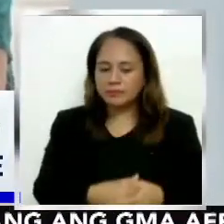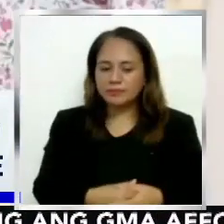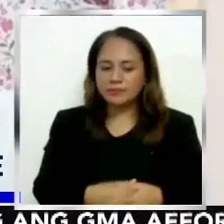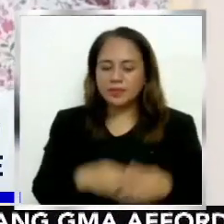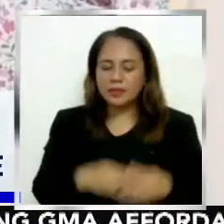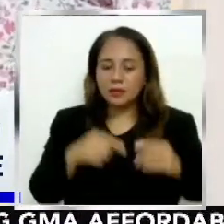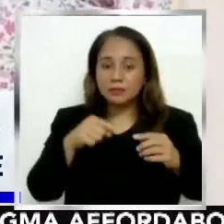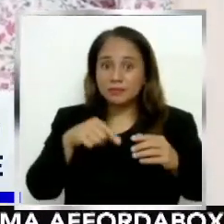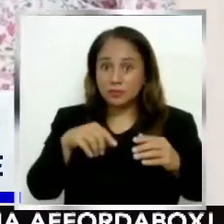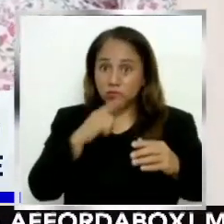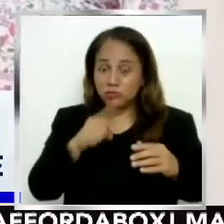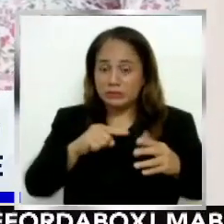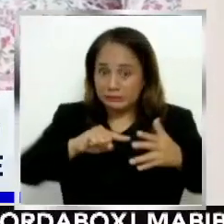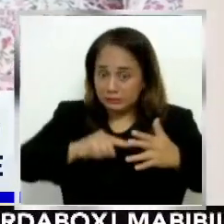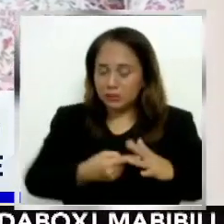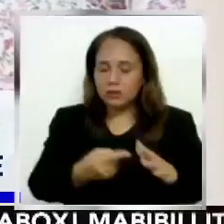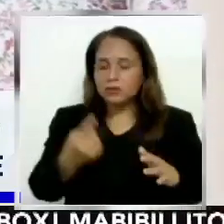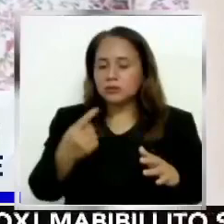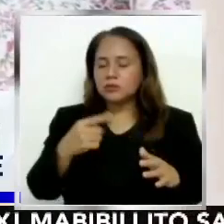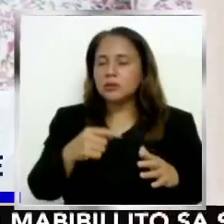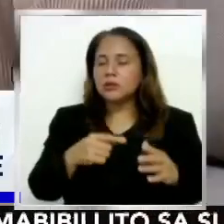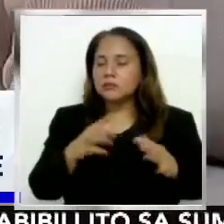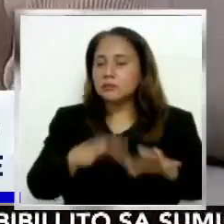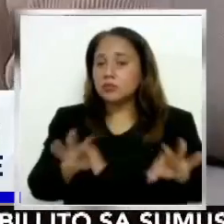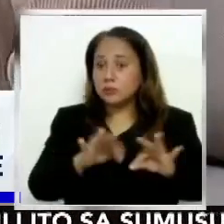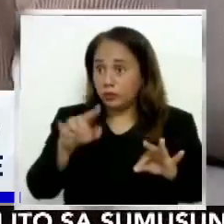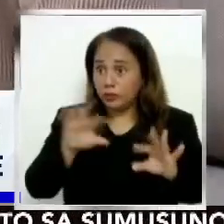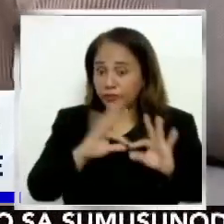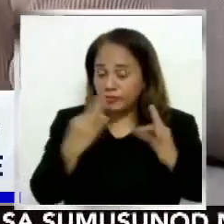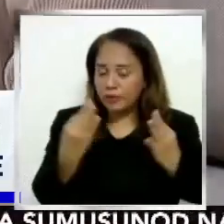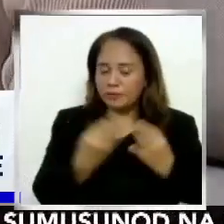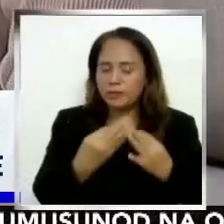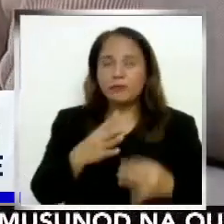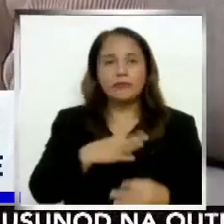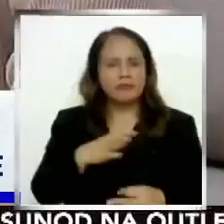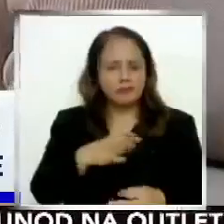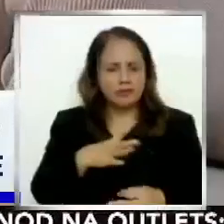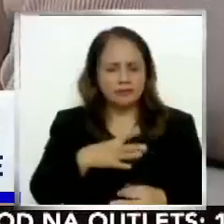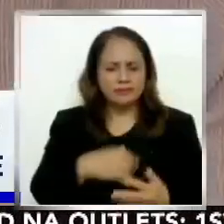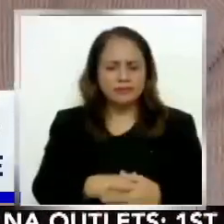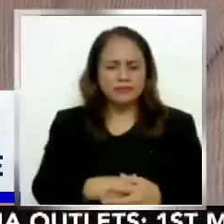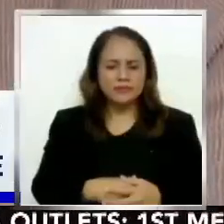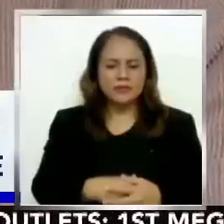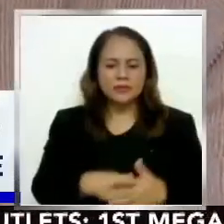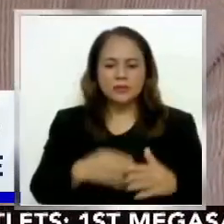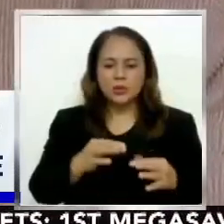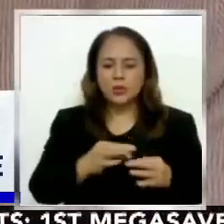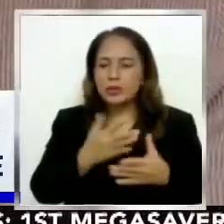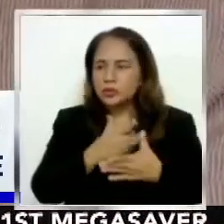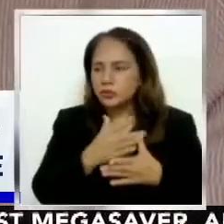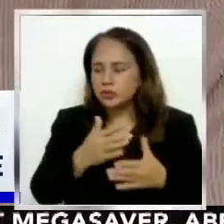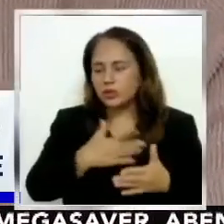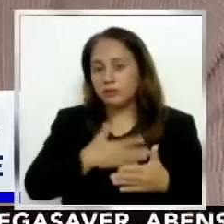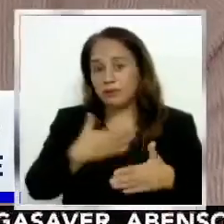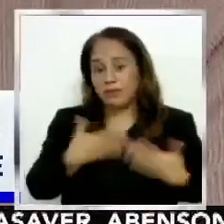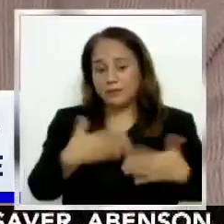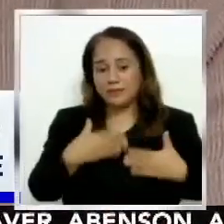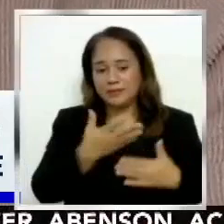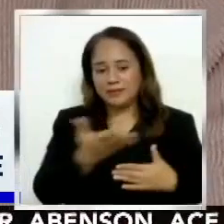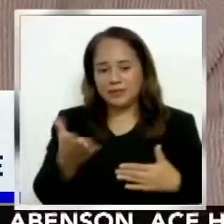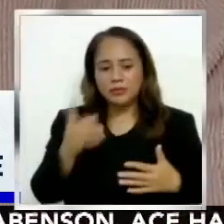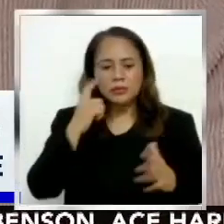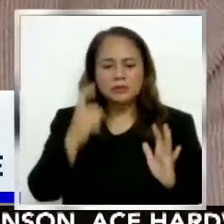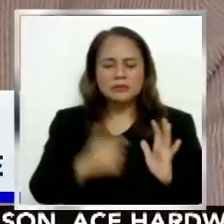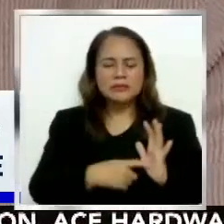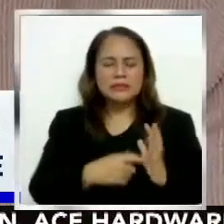na yung mga mahal namin sa buhay ay okay. Ma-extend namin yung happiness sa kanila. We also recognize na lahat to is given